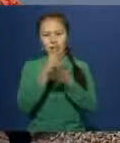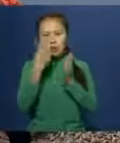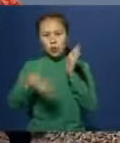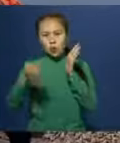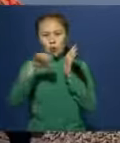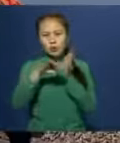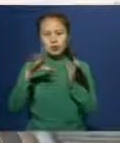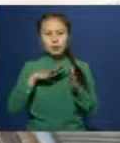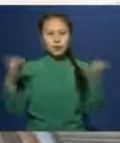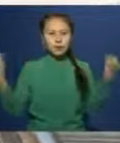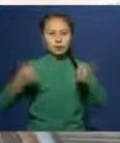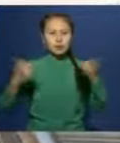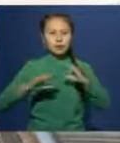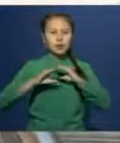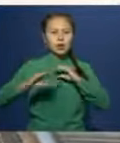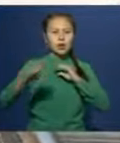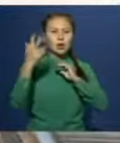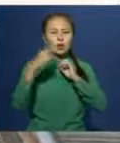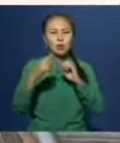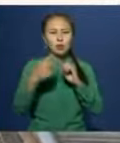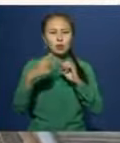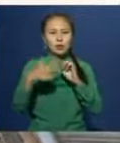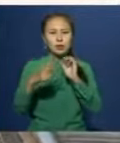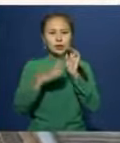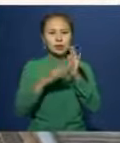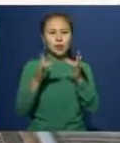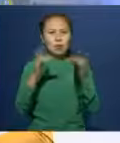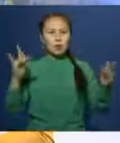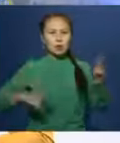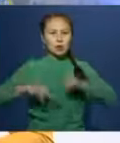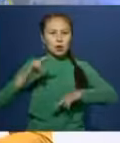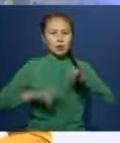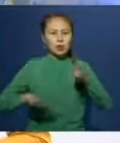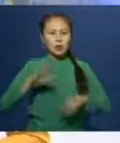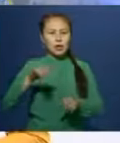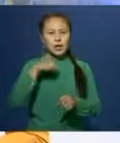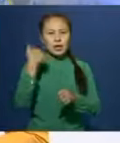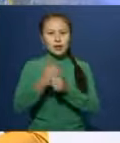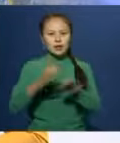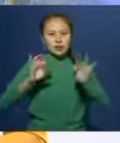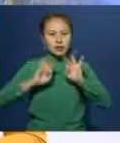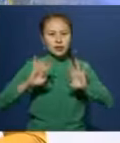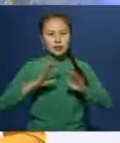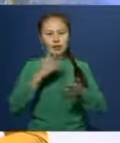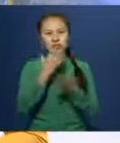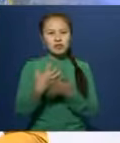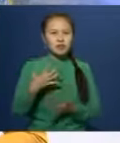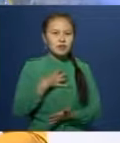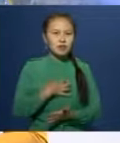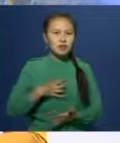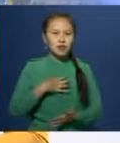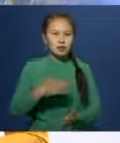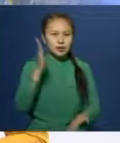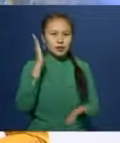топырақ қабаты төселді. 37 көпір салынды. Қазақстан теміржолы компаниясы басшысының айтуынша, бұл магистральдық желілер Қазақстанның